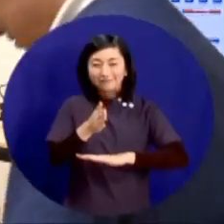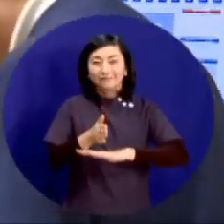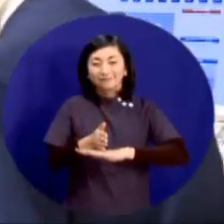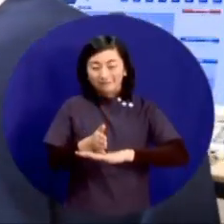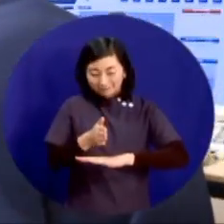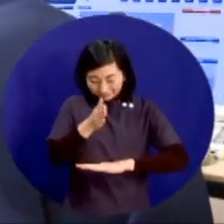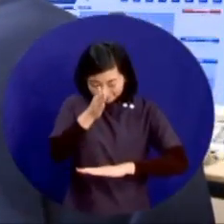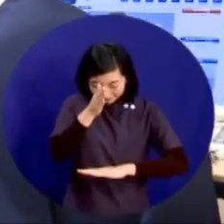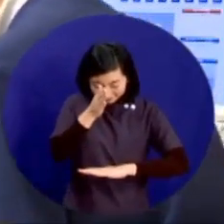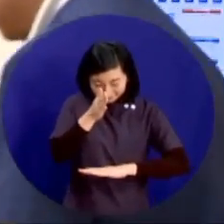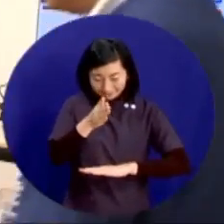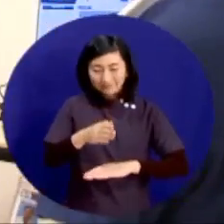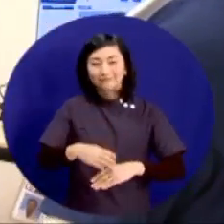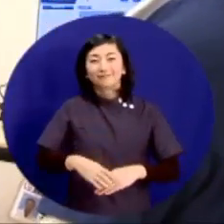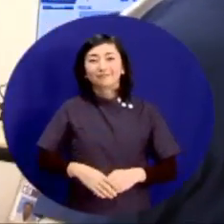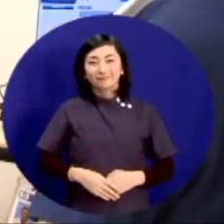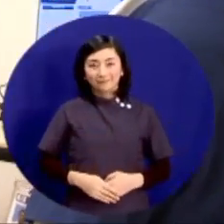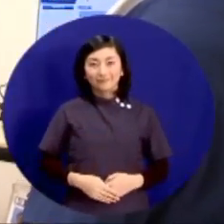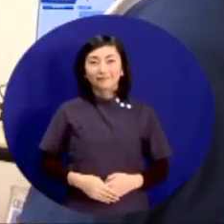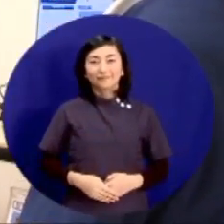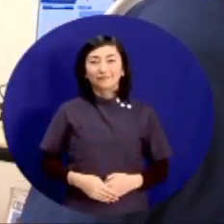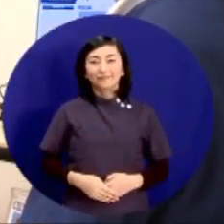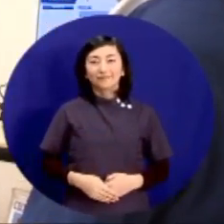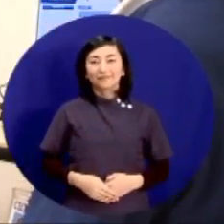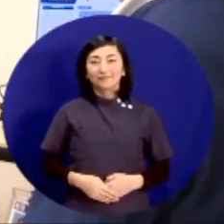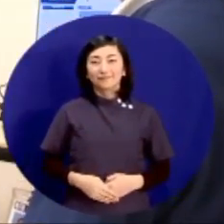たありがとうございました